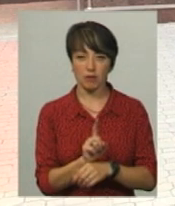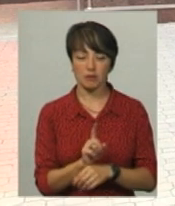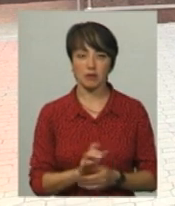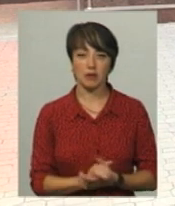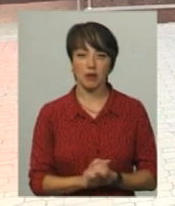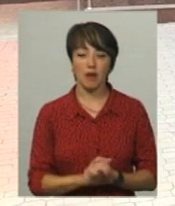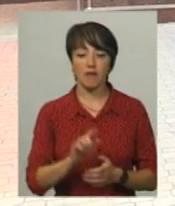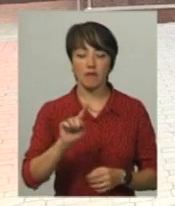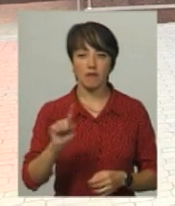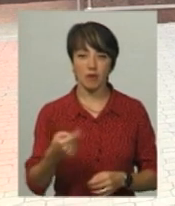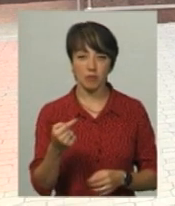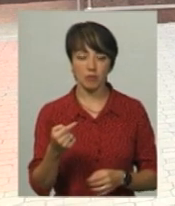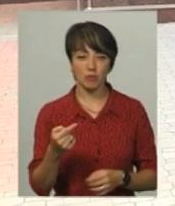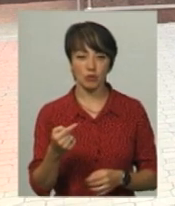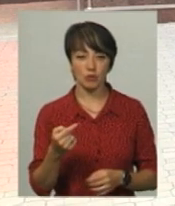Вимогу в нас